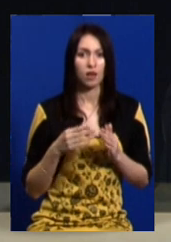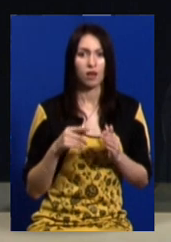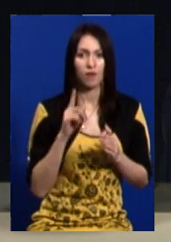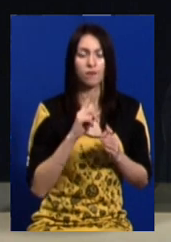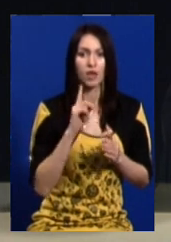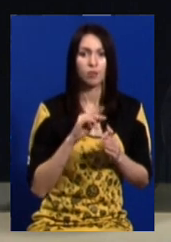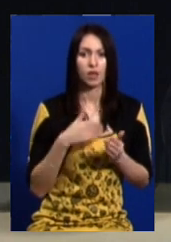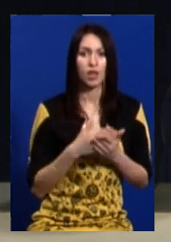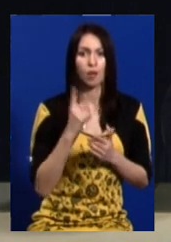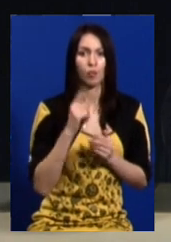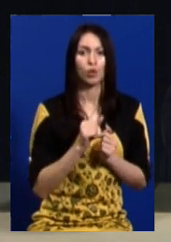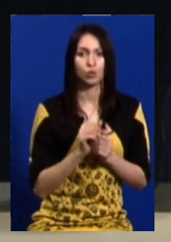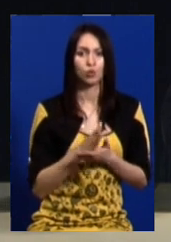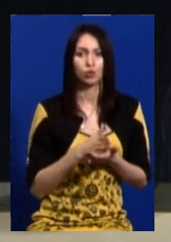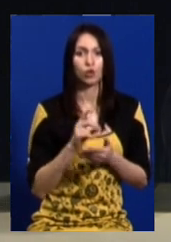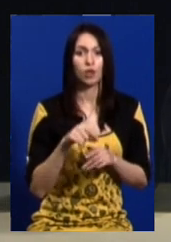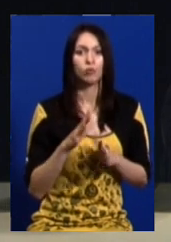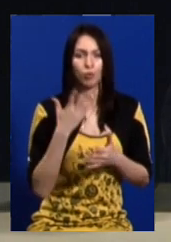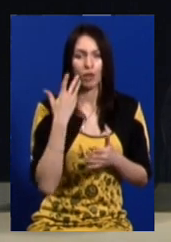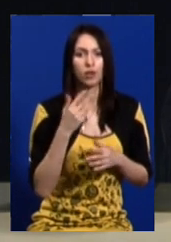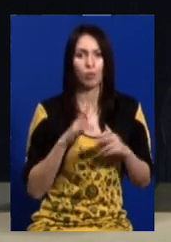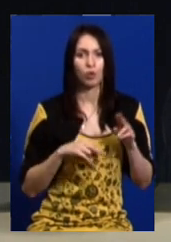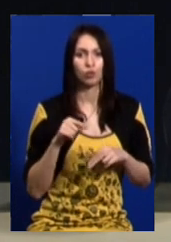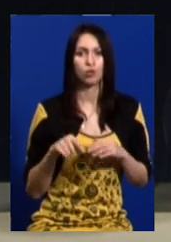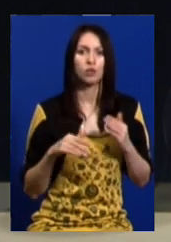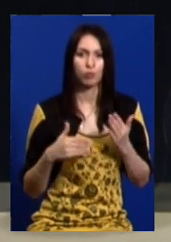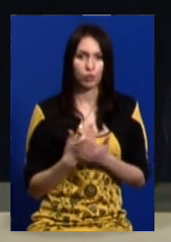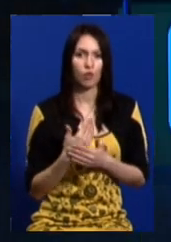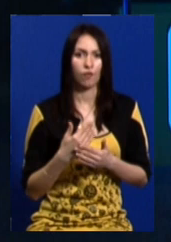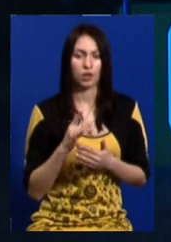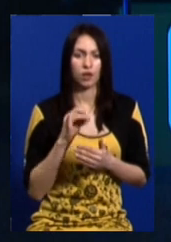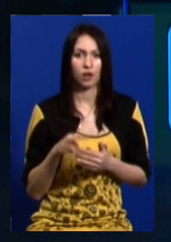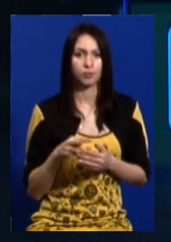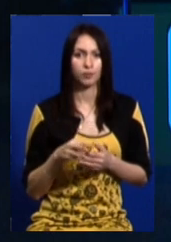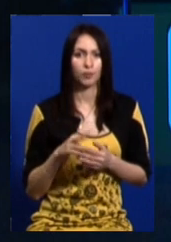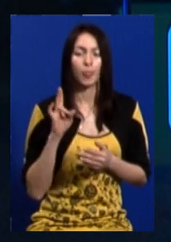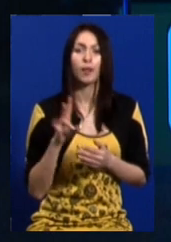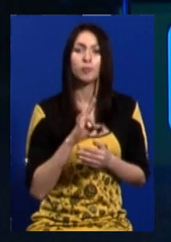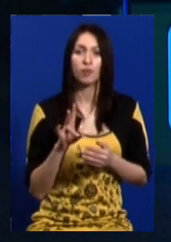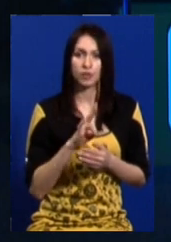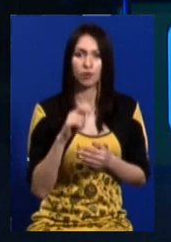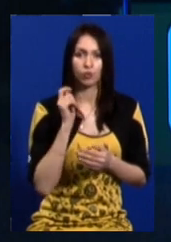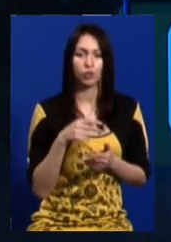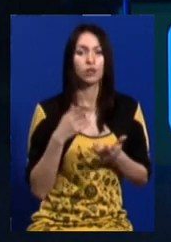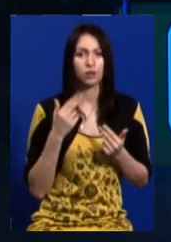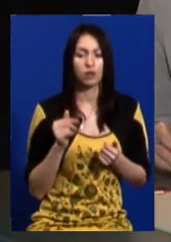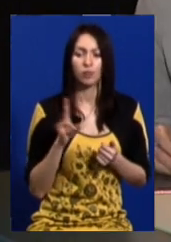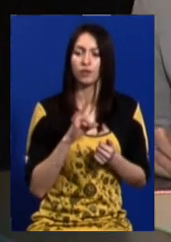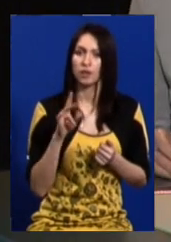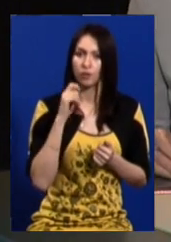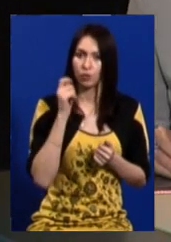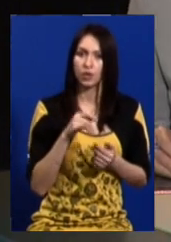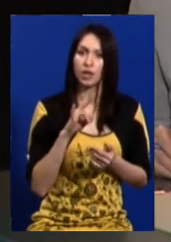звершення богослужінь на той момент, коли побудується там новий типовий храм. Православної церкви України. Православної вже. церкви України. Чи